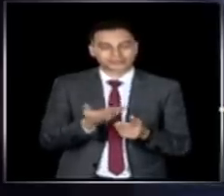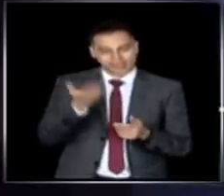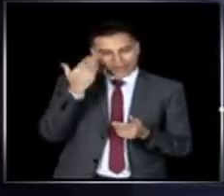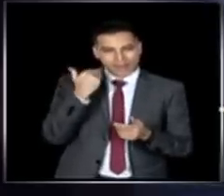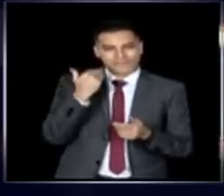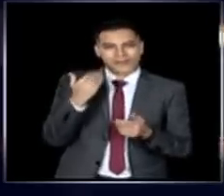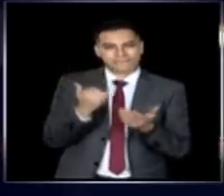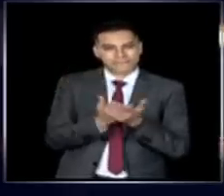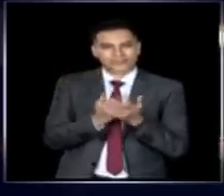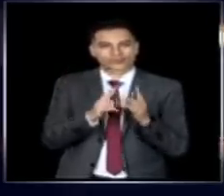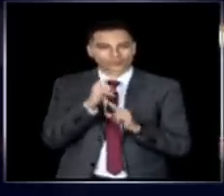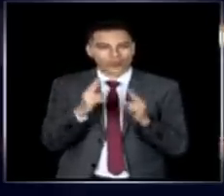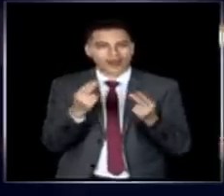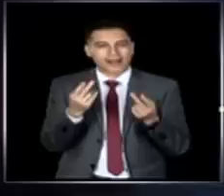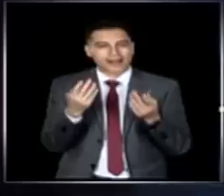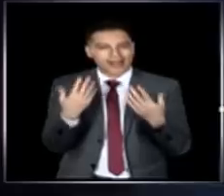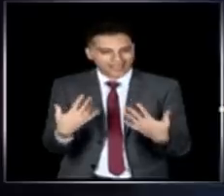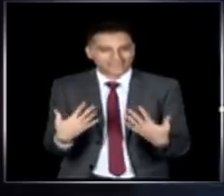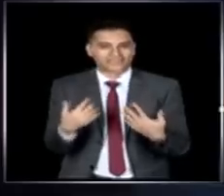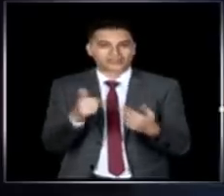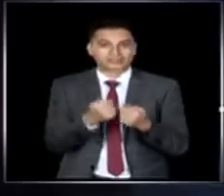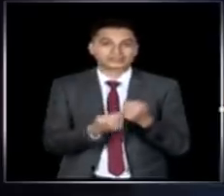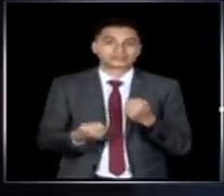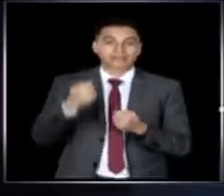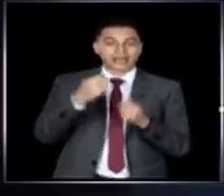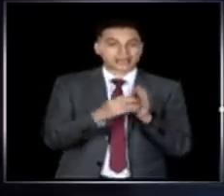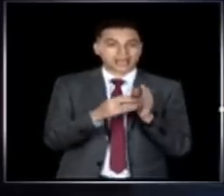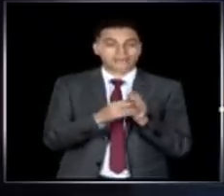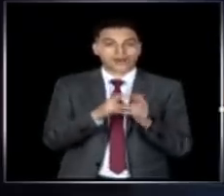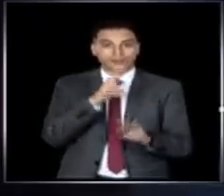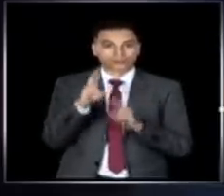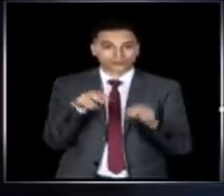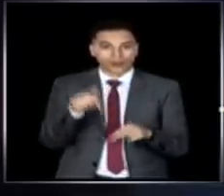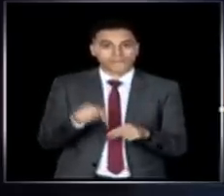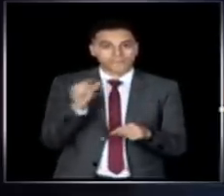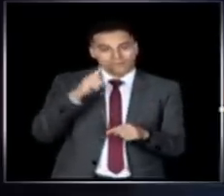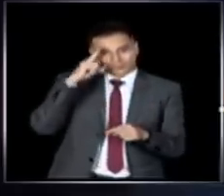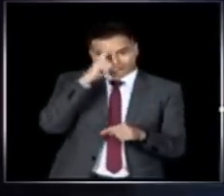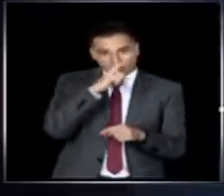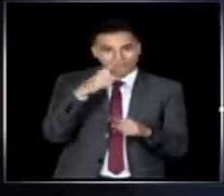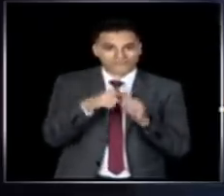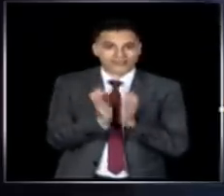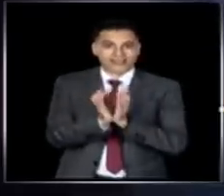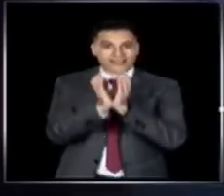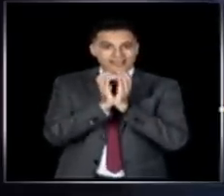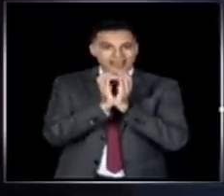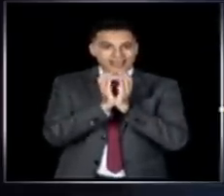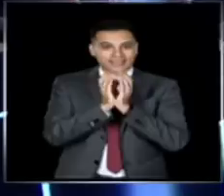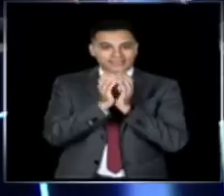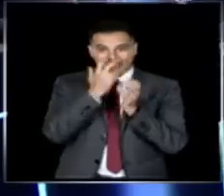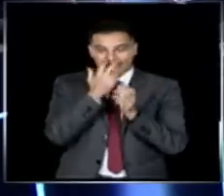اصعب. الاسئله صعبه. كنا يعني مجرد طلاب كده في مدرسه عندنا حلم الكاس العباقره، بقت بقى